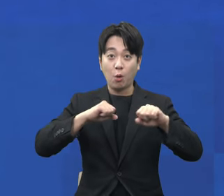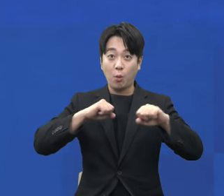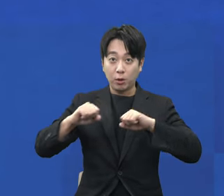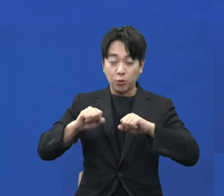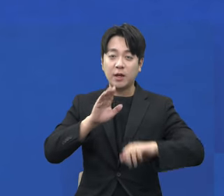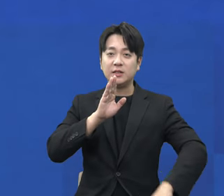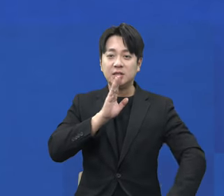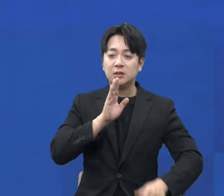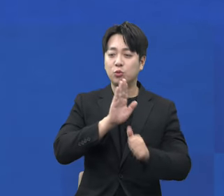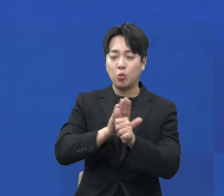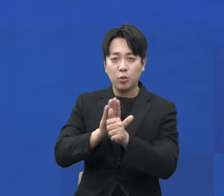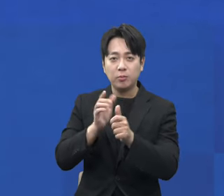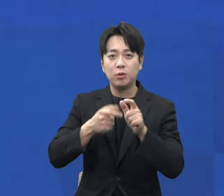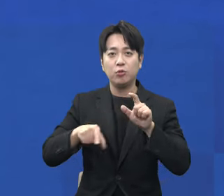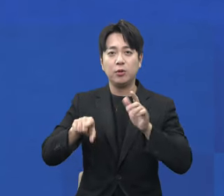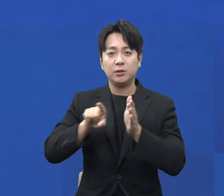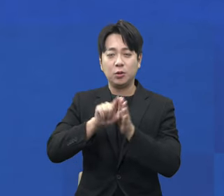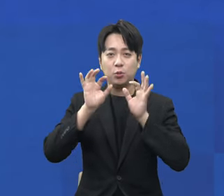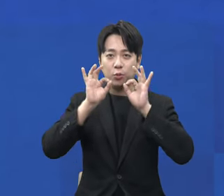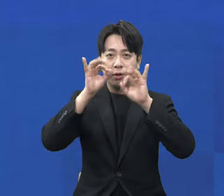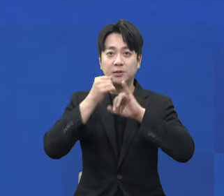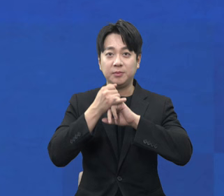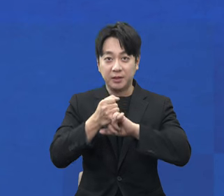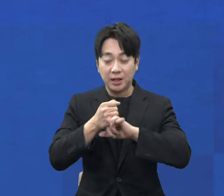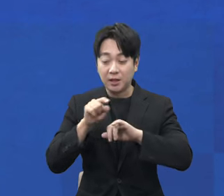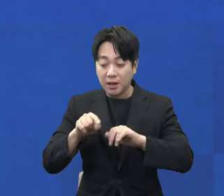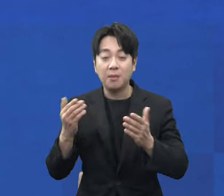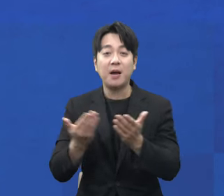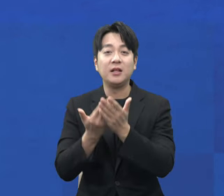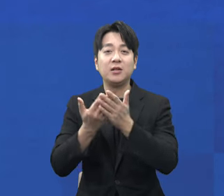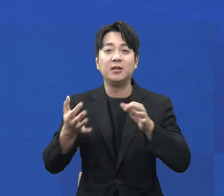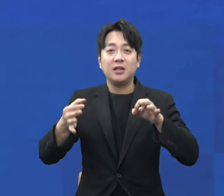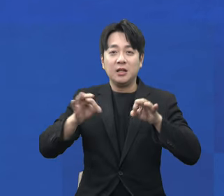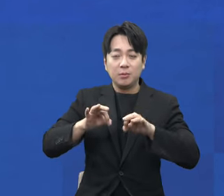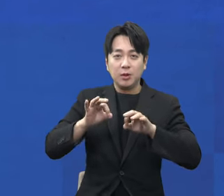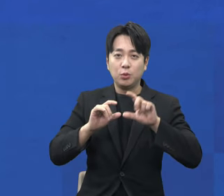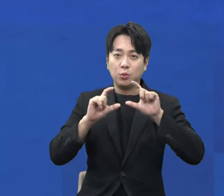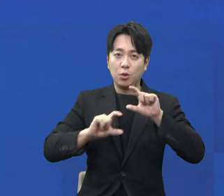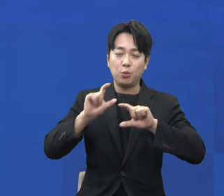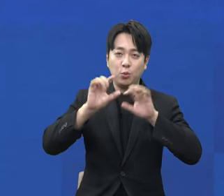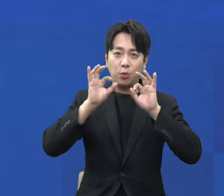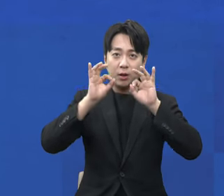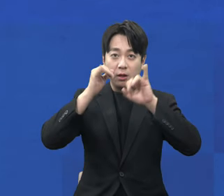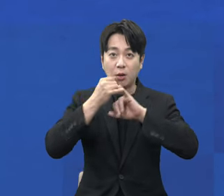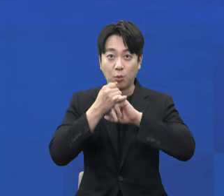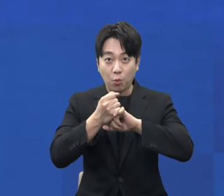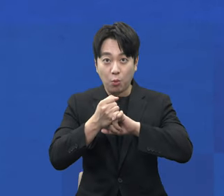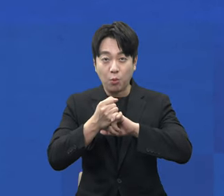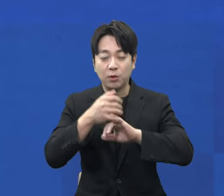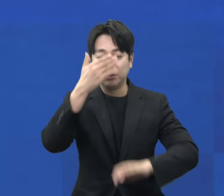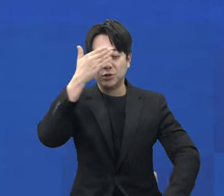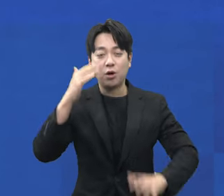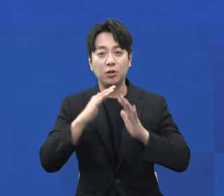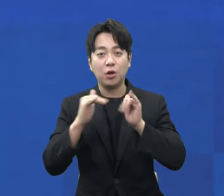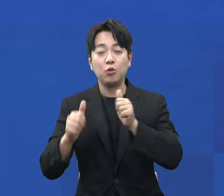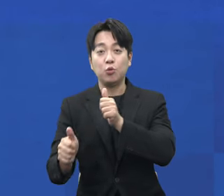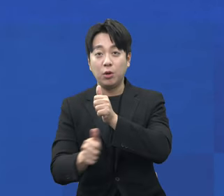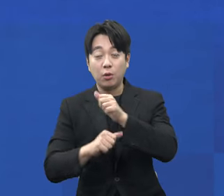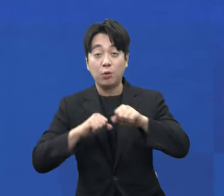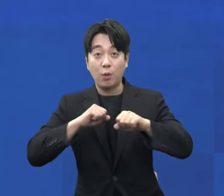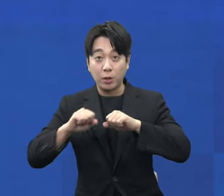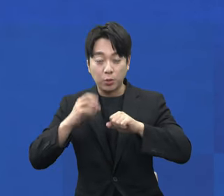실어드리겠습니다. 청년발전기금을 조성하고 지역 청년들이 걱정 없이 청년위원회 활동을 할 수 있도록